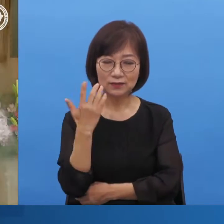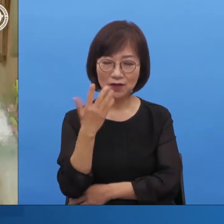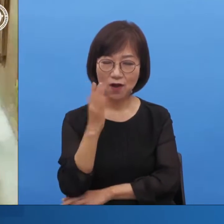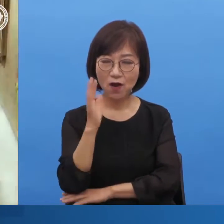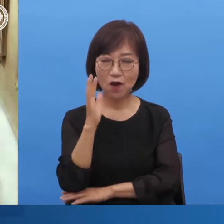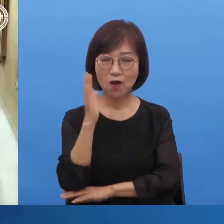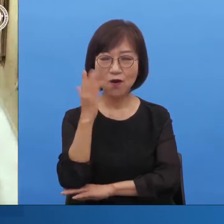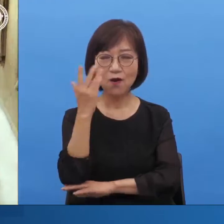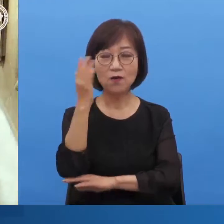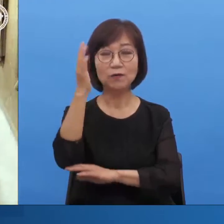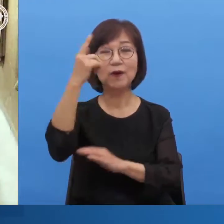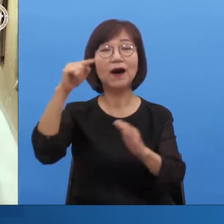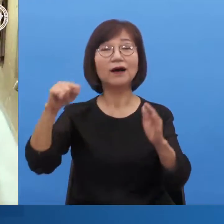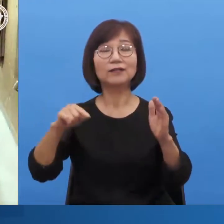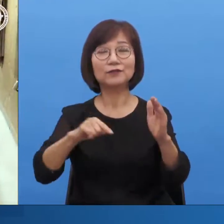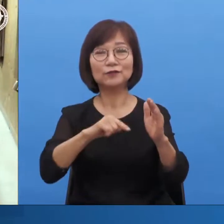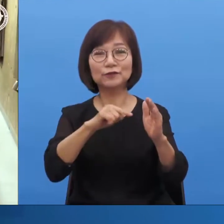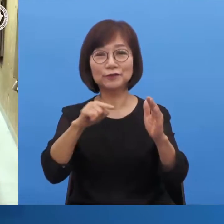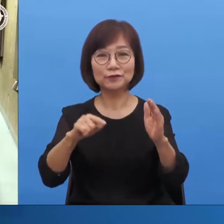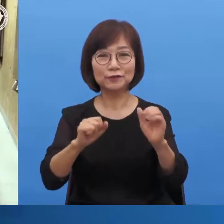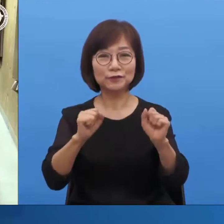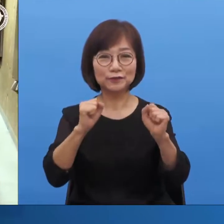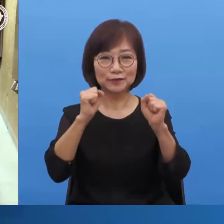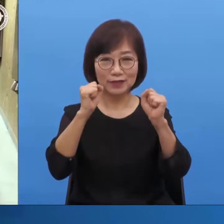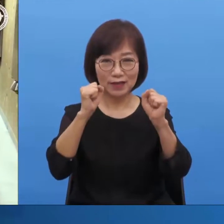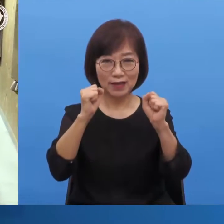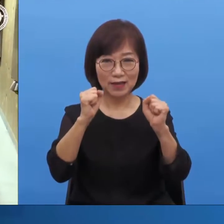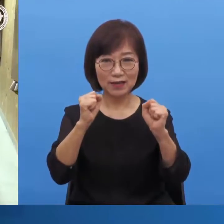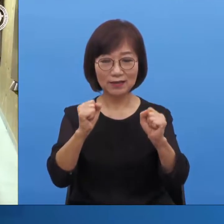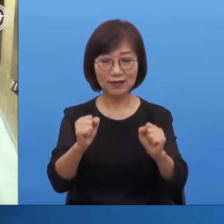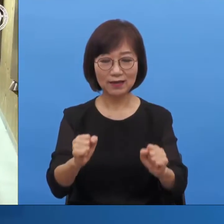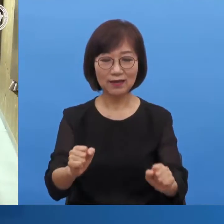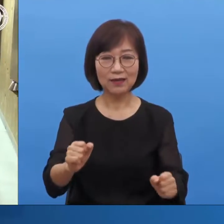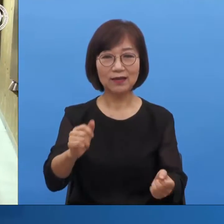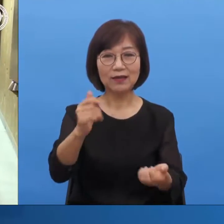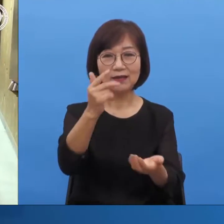큰 영광 중에